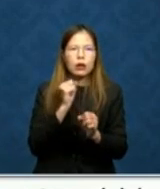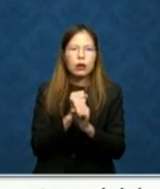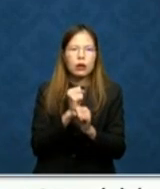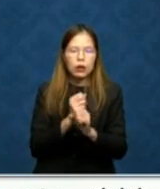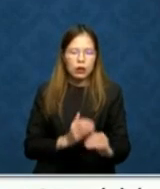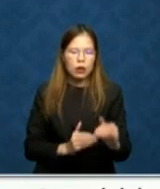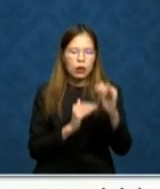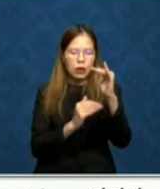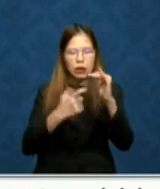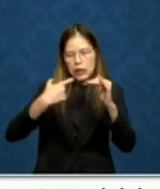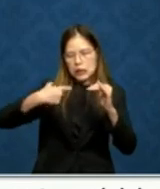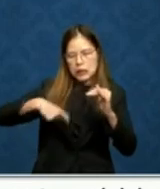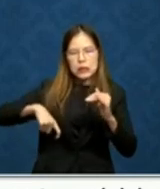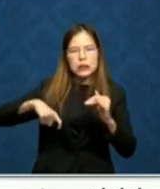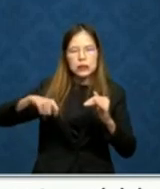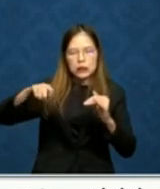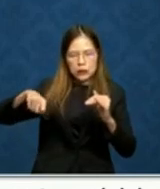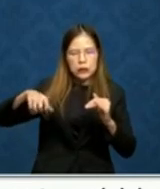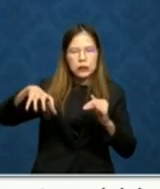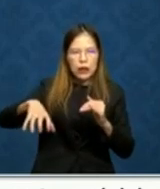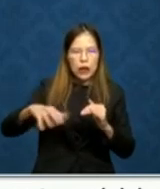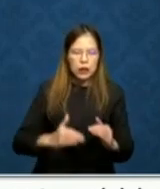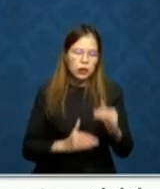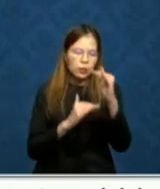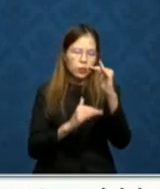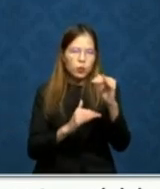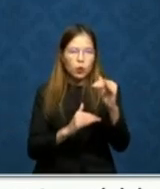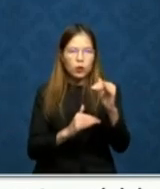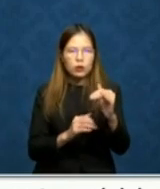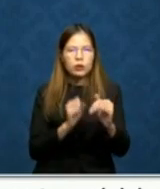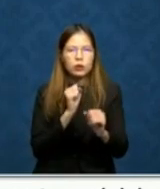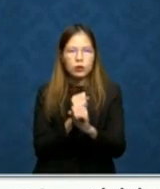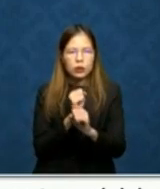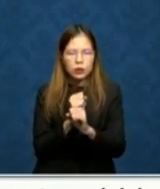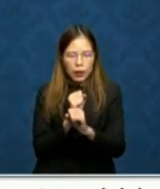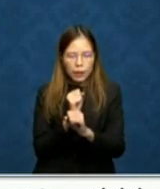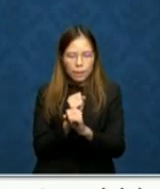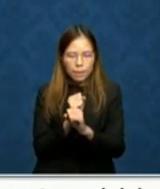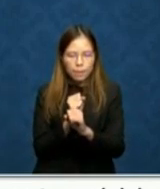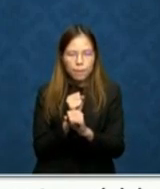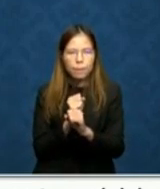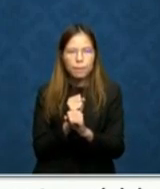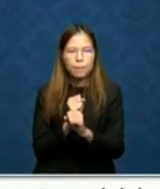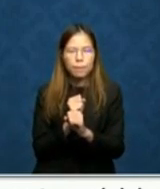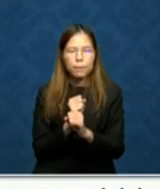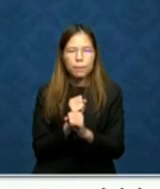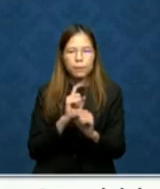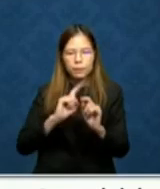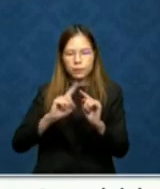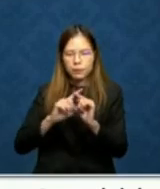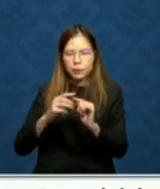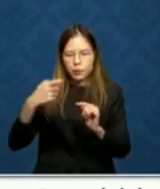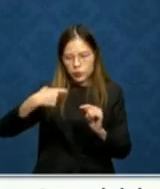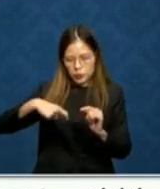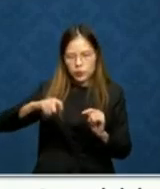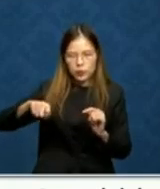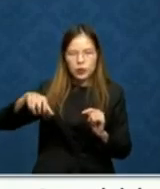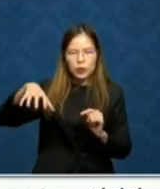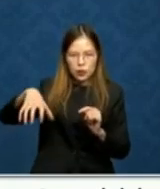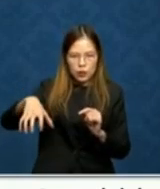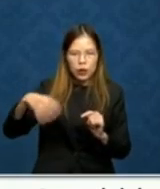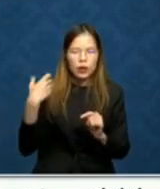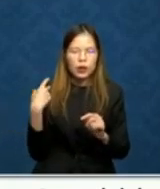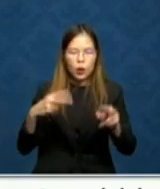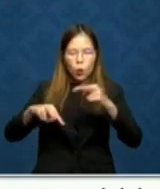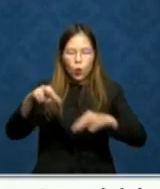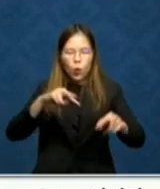หนดให้ศาลมีอำนาจในการกำหนดคำสั่งงดเว้นการกระทำในกรณีที่ศาลเห็นว่ามีความจำเป็นในการคุ้ม